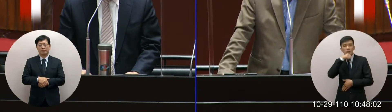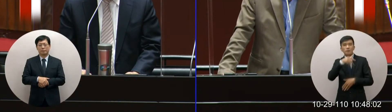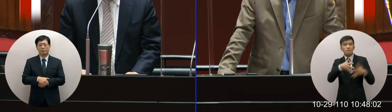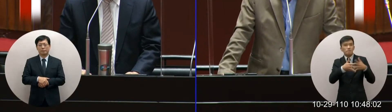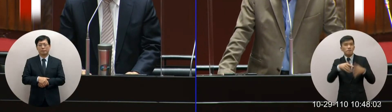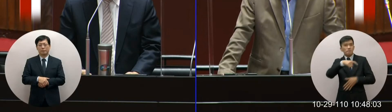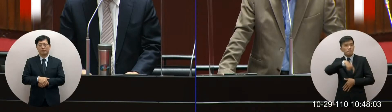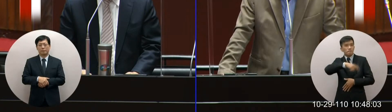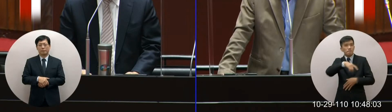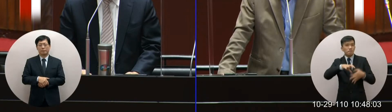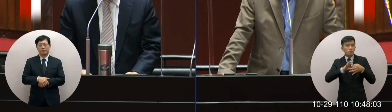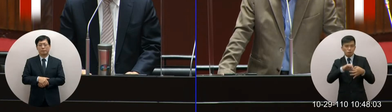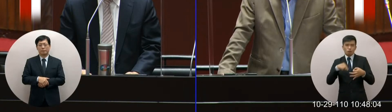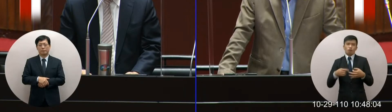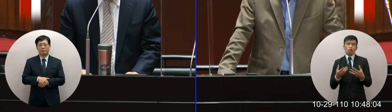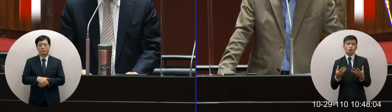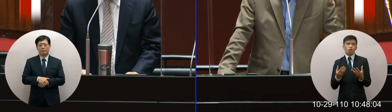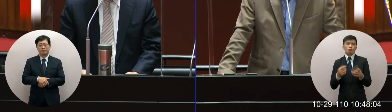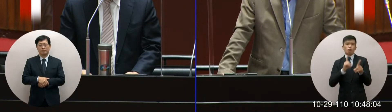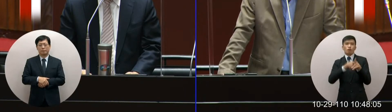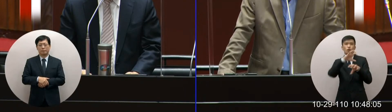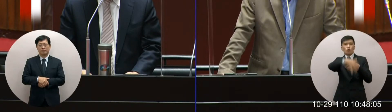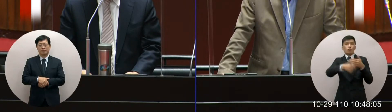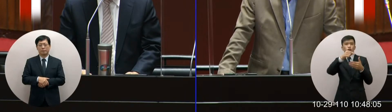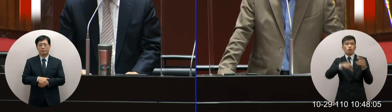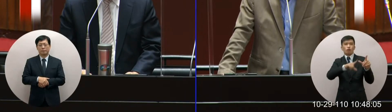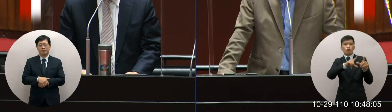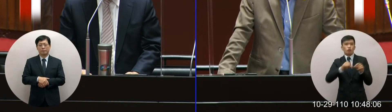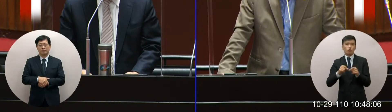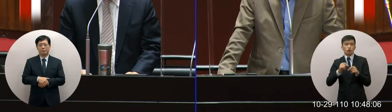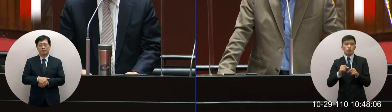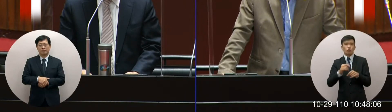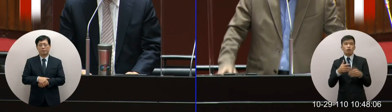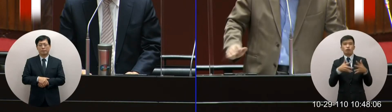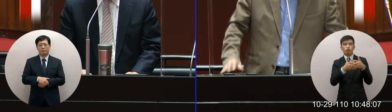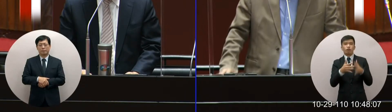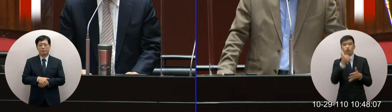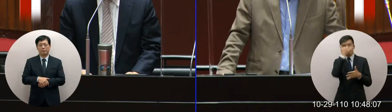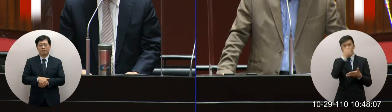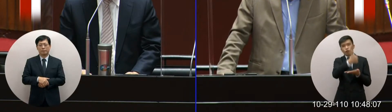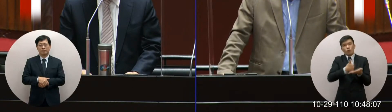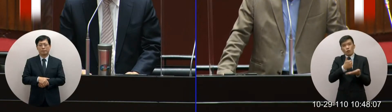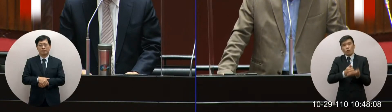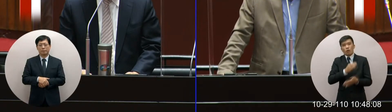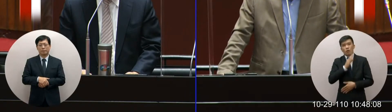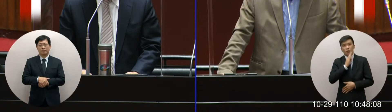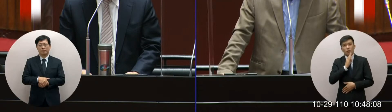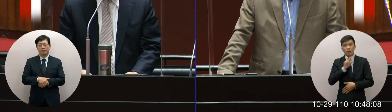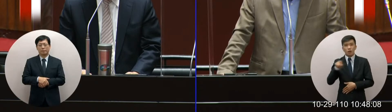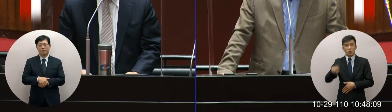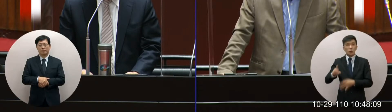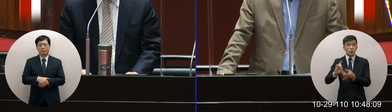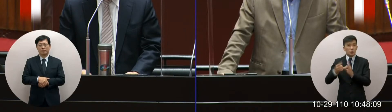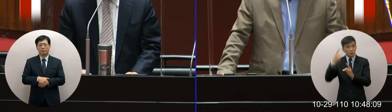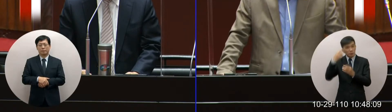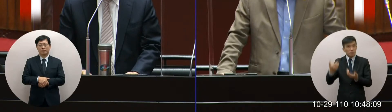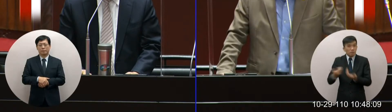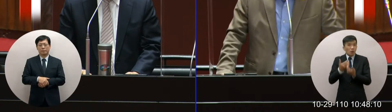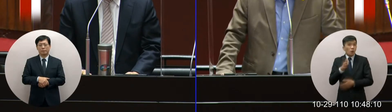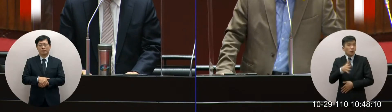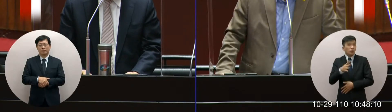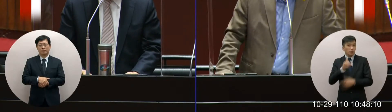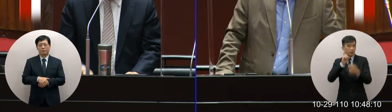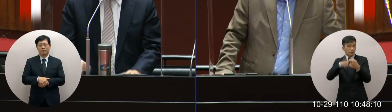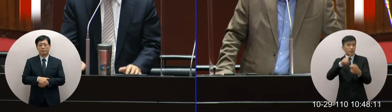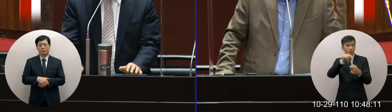依照国际标准来进口美国猪肉，他也要公投来反对，不惜这样子来说，这个目的是什么？